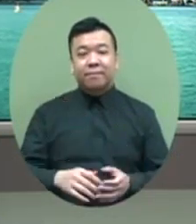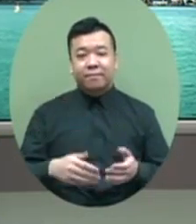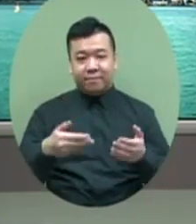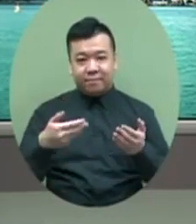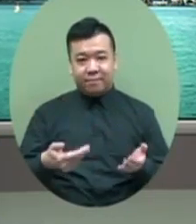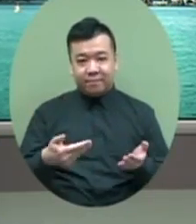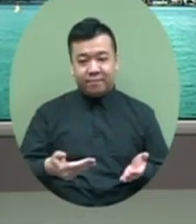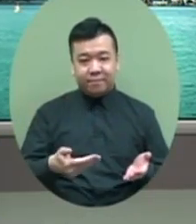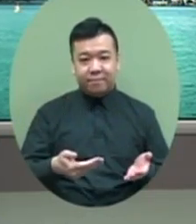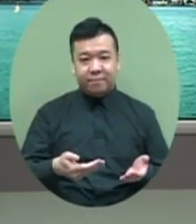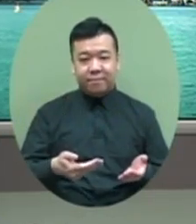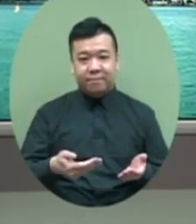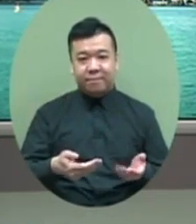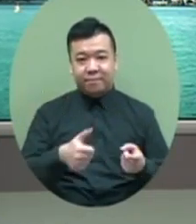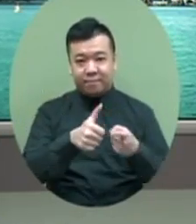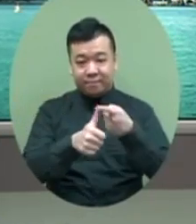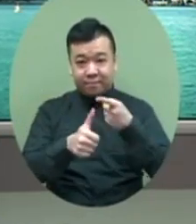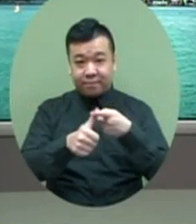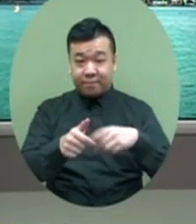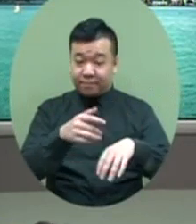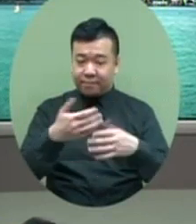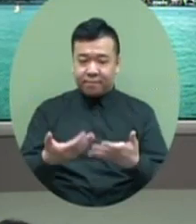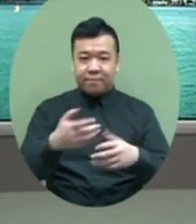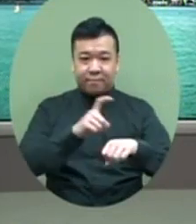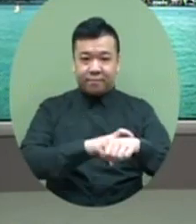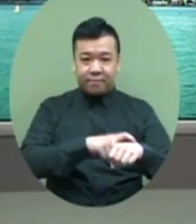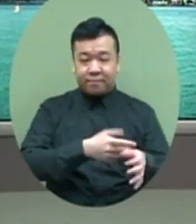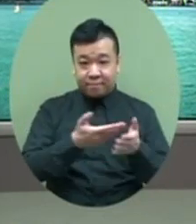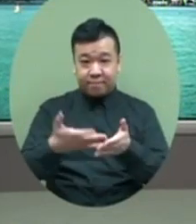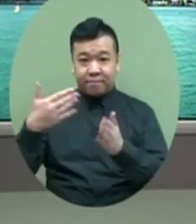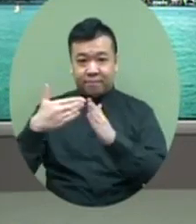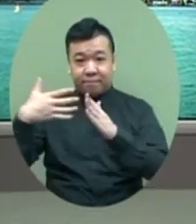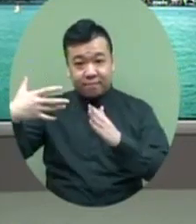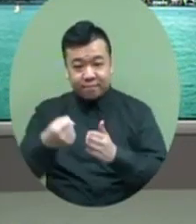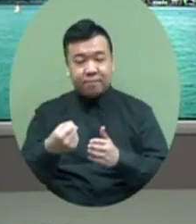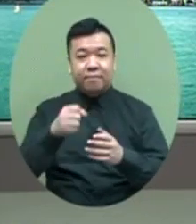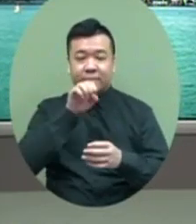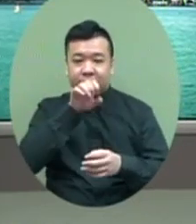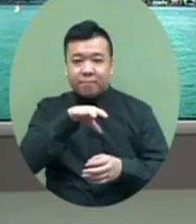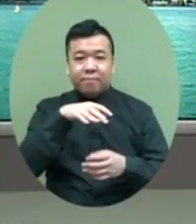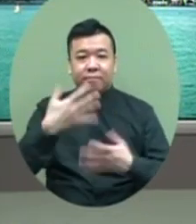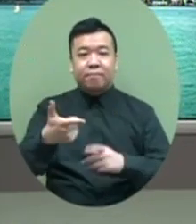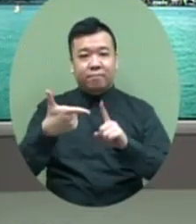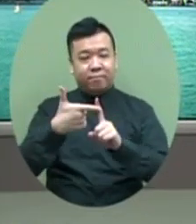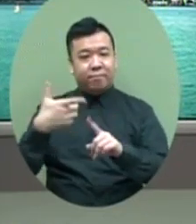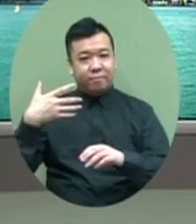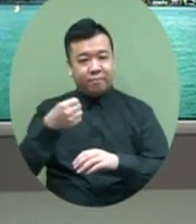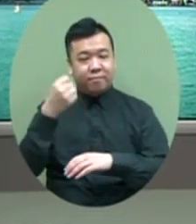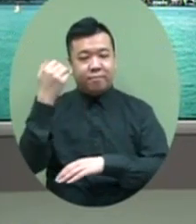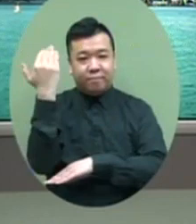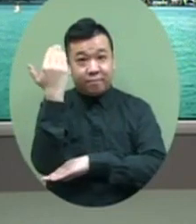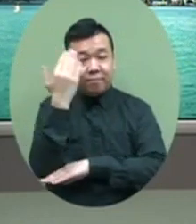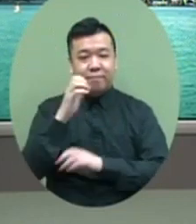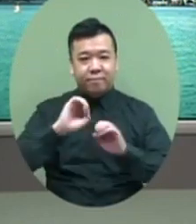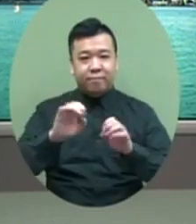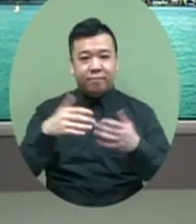咁咪咧，先將個時間局長講兩句啦，然後我正請副局長又講兩句啊。